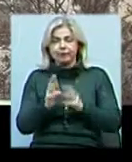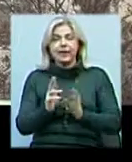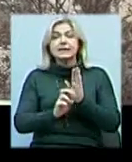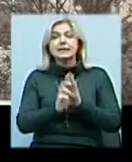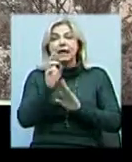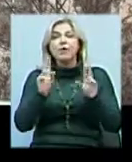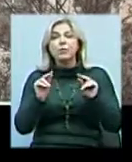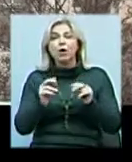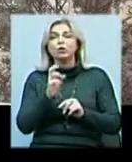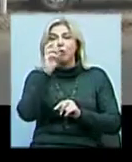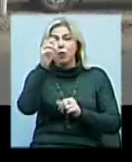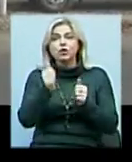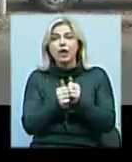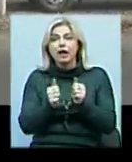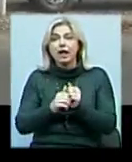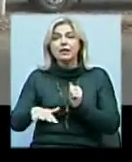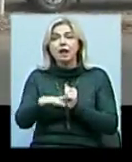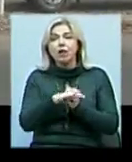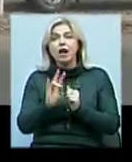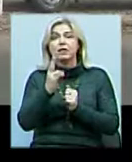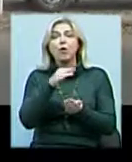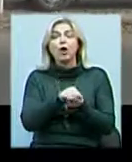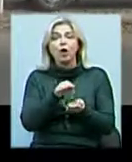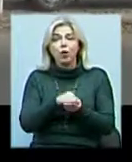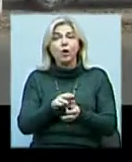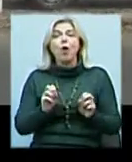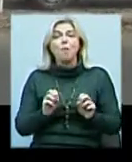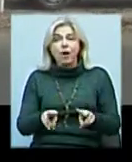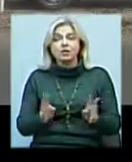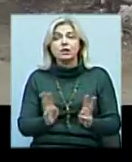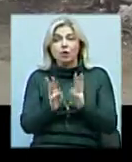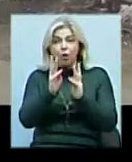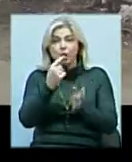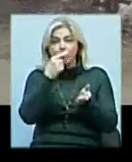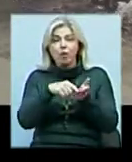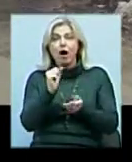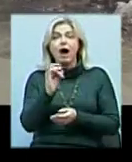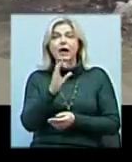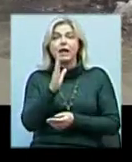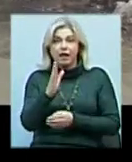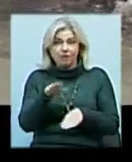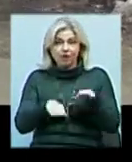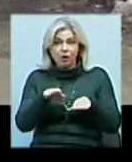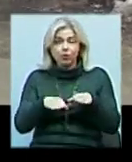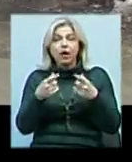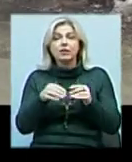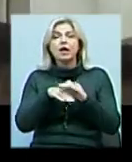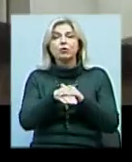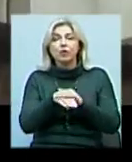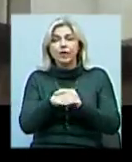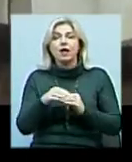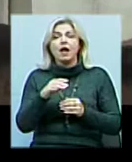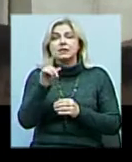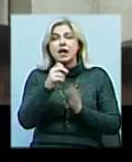Божої знаходиться поруч із територією Миколаївського некрополя. Під загрозу загоряння потрапив архів кладовища, де зберігаються архівні дані